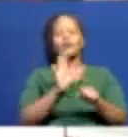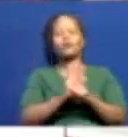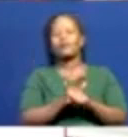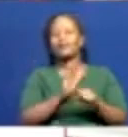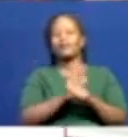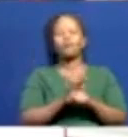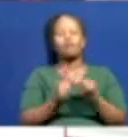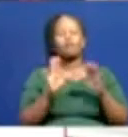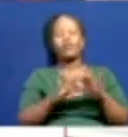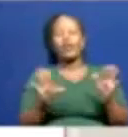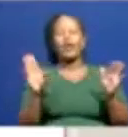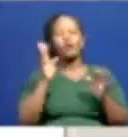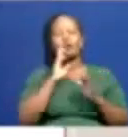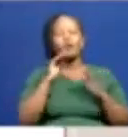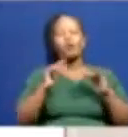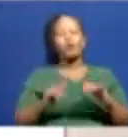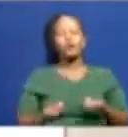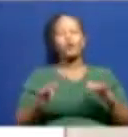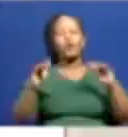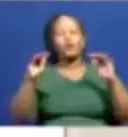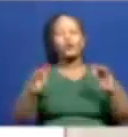yaliyofurika maji.